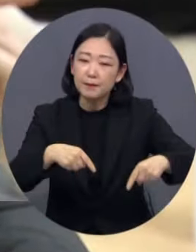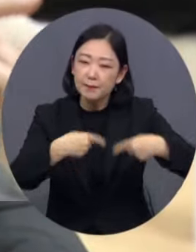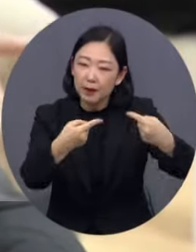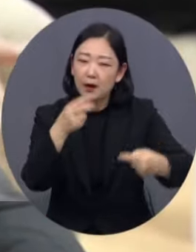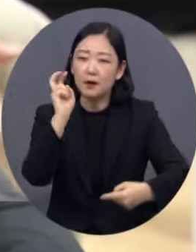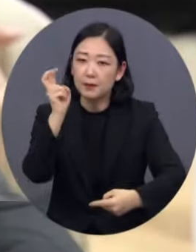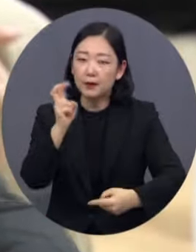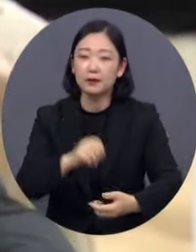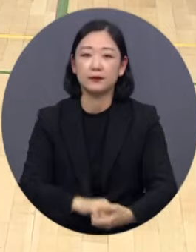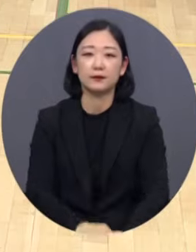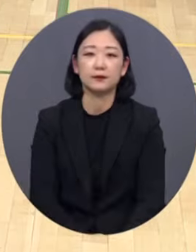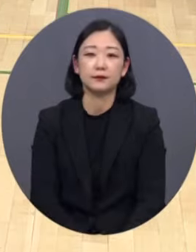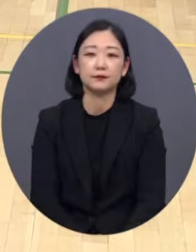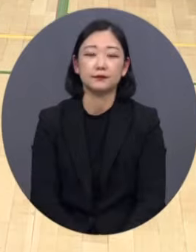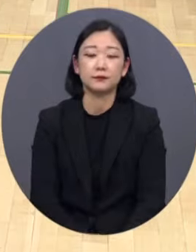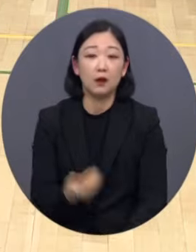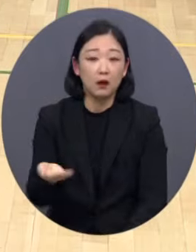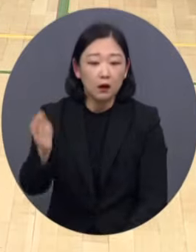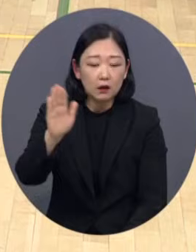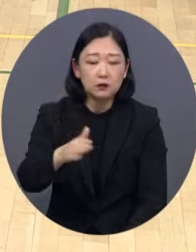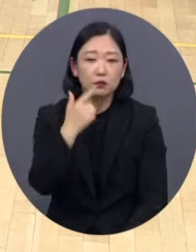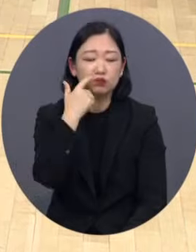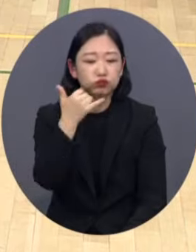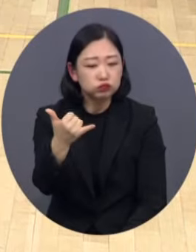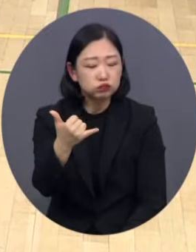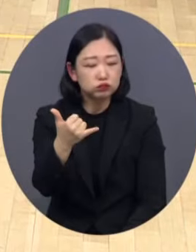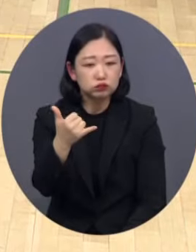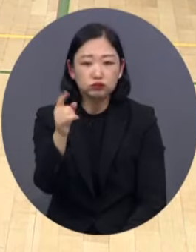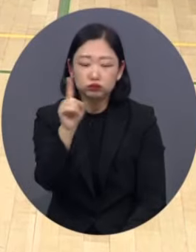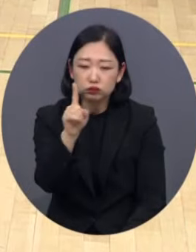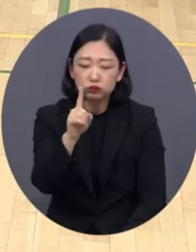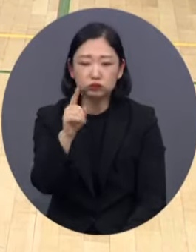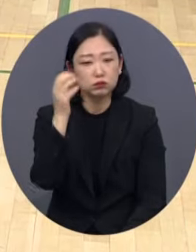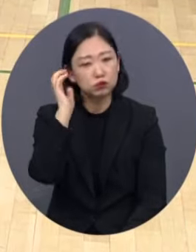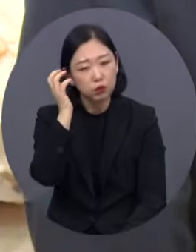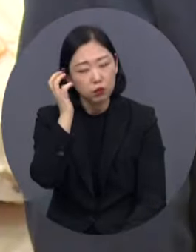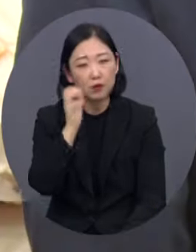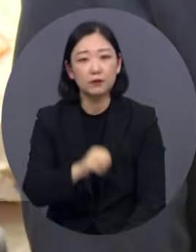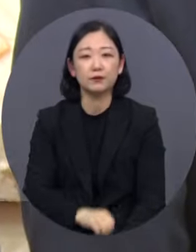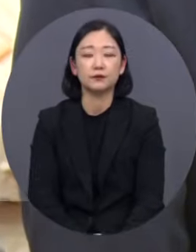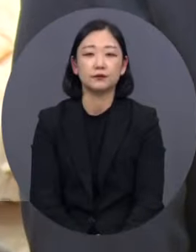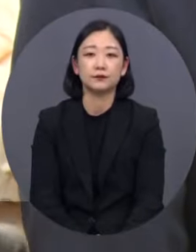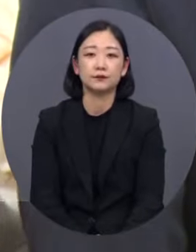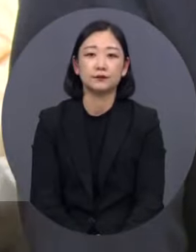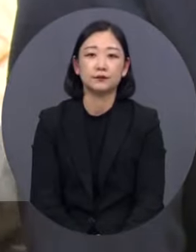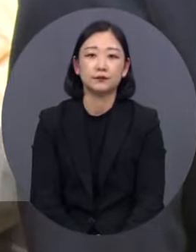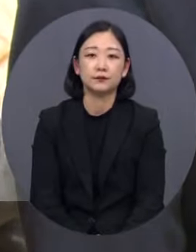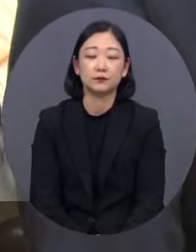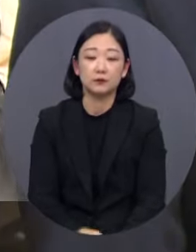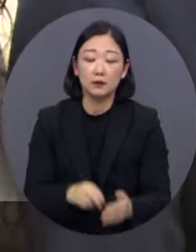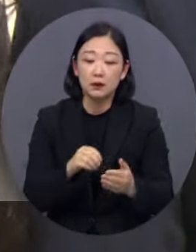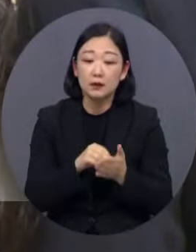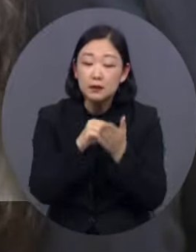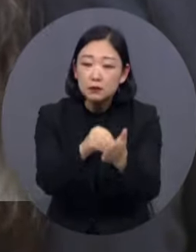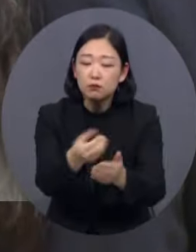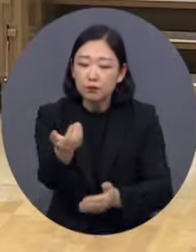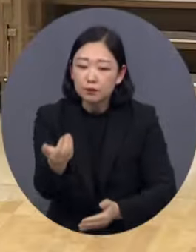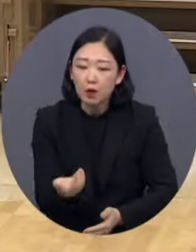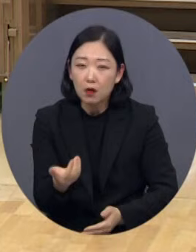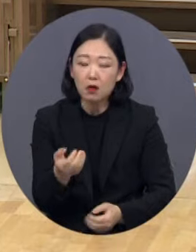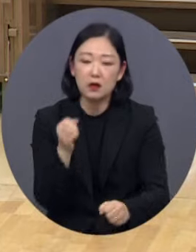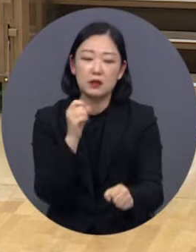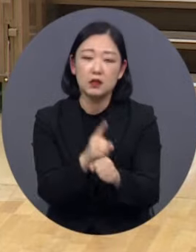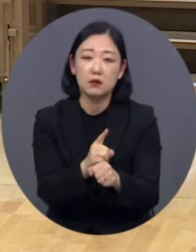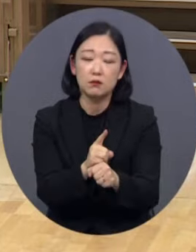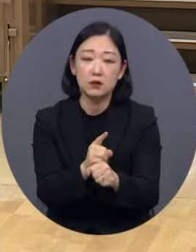것으로 파악됐습니다. 하지만 학부모들 사이에서는 혼란스러운 모습이 역력했습니다. 입학식 전 이미 방과